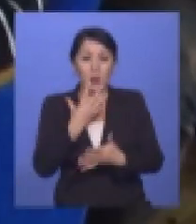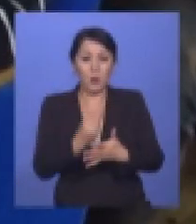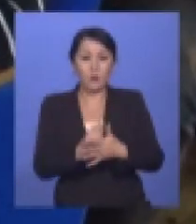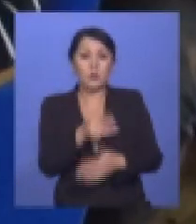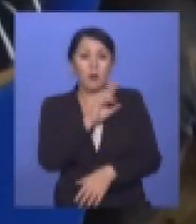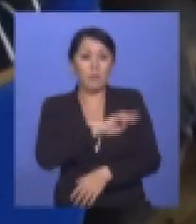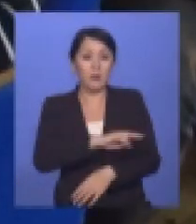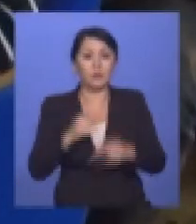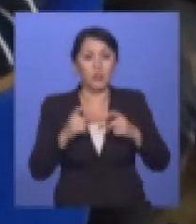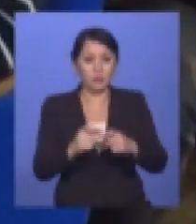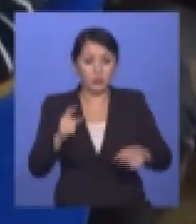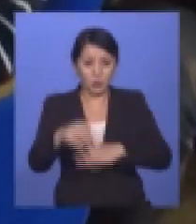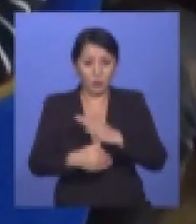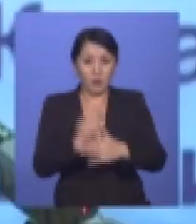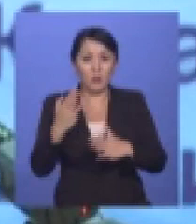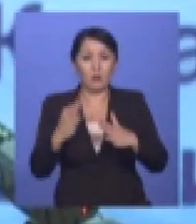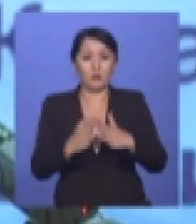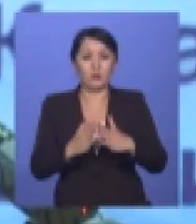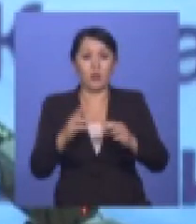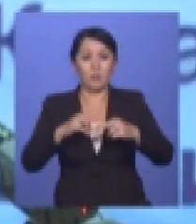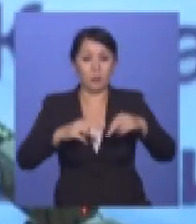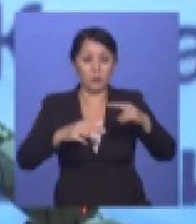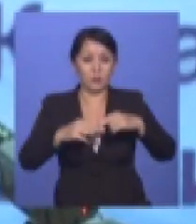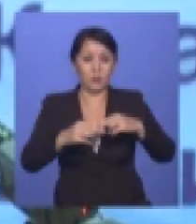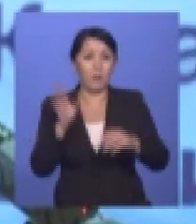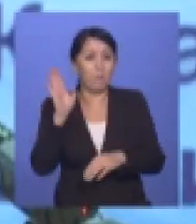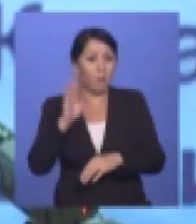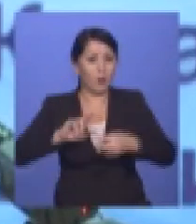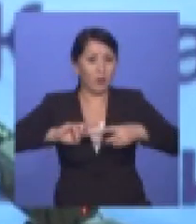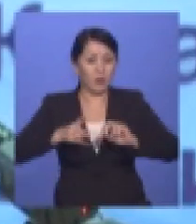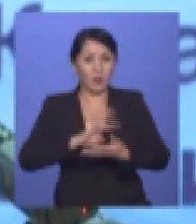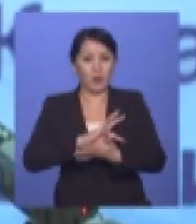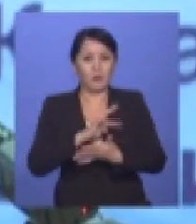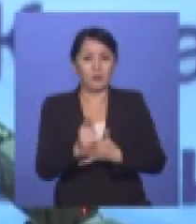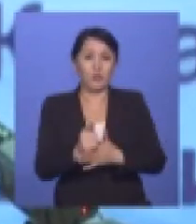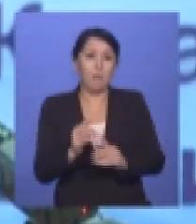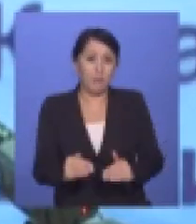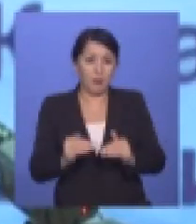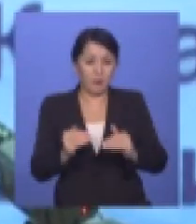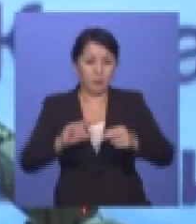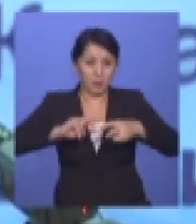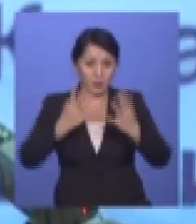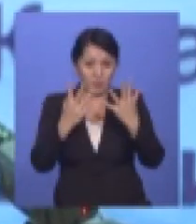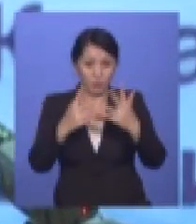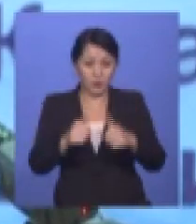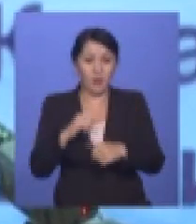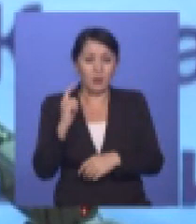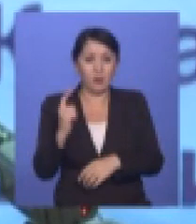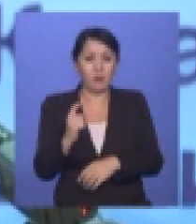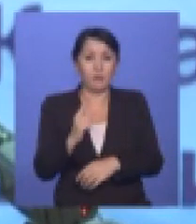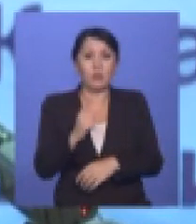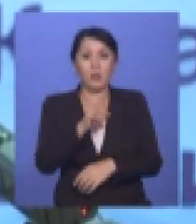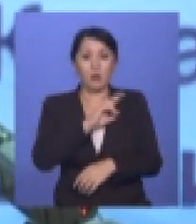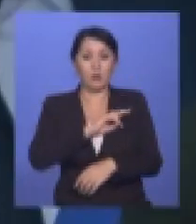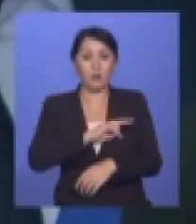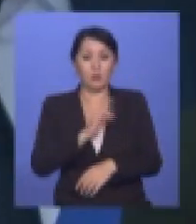жұмысшыларыңыз үшін жаңа үйлер салып, оған су кіргізу керек. Бұл мәселелердің барлығын шеше бастау керек. Кейбір шаруа қожалықтары осындай әдіспен